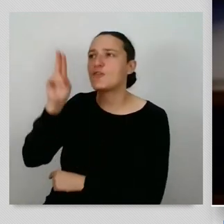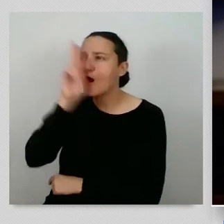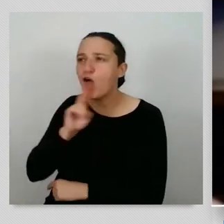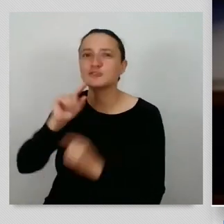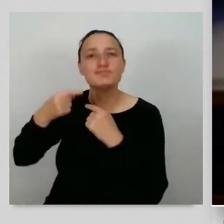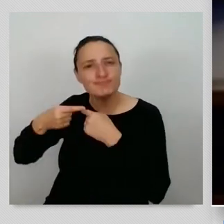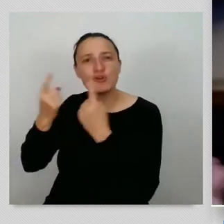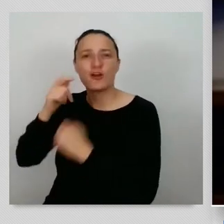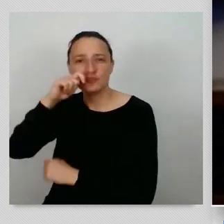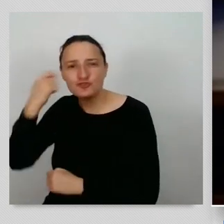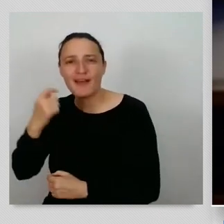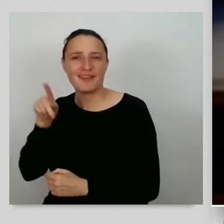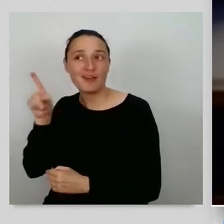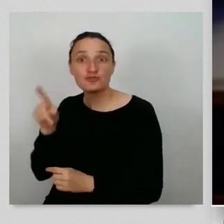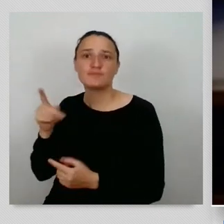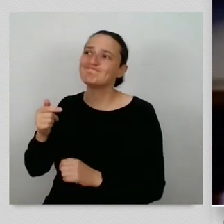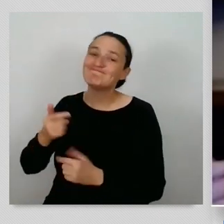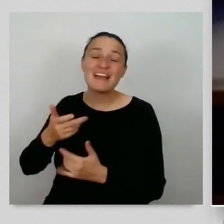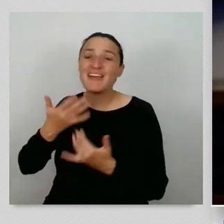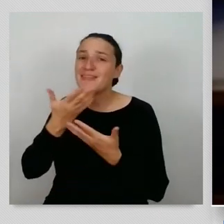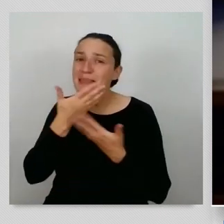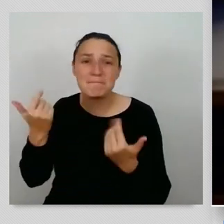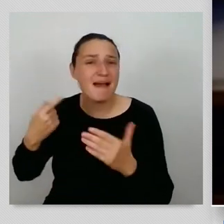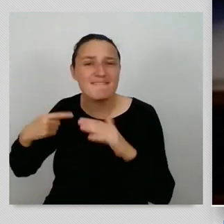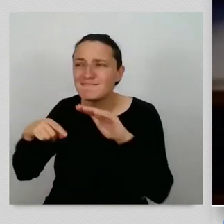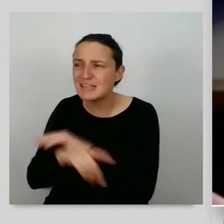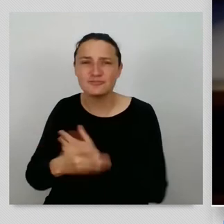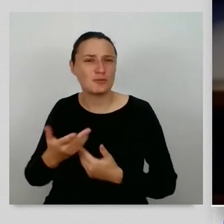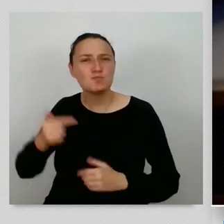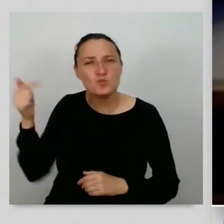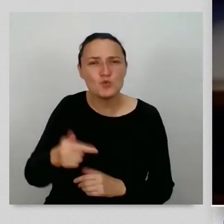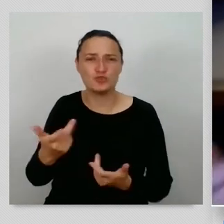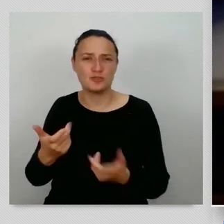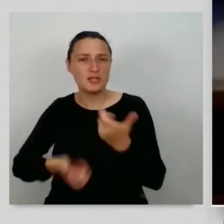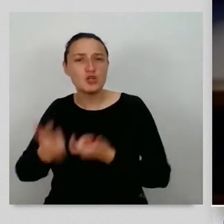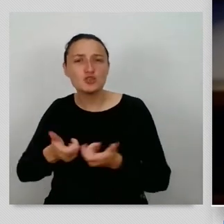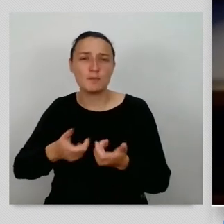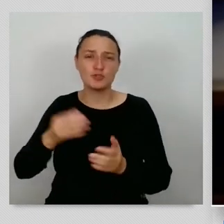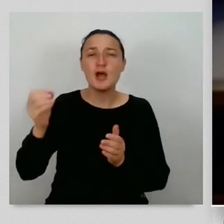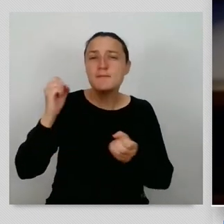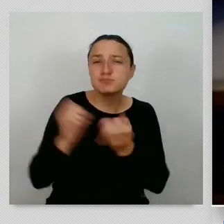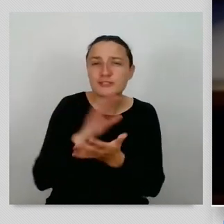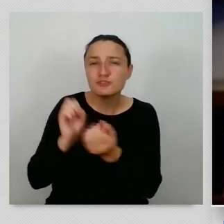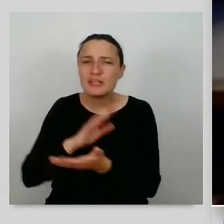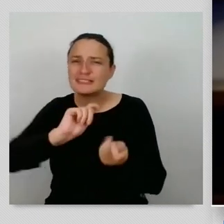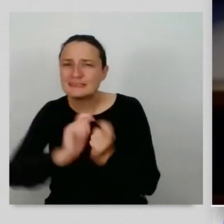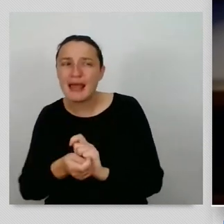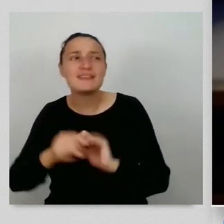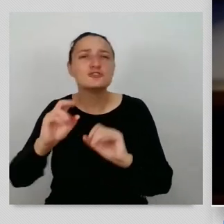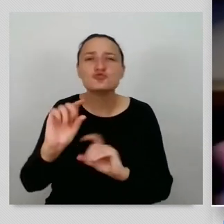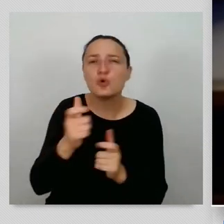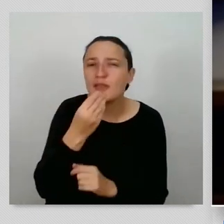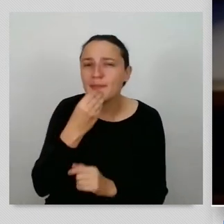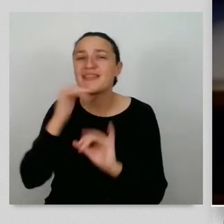wyjścia. Że bez tej zielonej energii, bez zmian w sposób przyzwyczajenia, bez zmian dotyczących tego, co jemy, jak jemy,